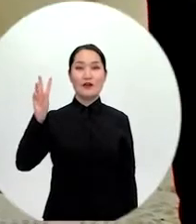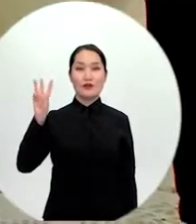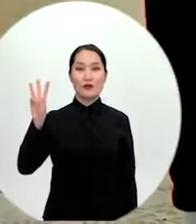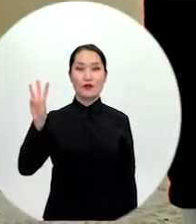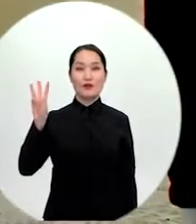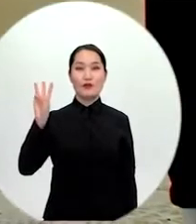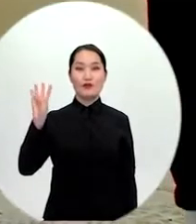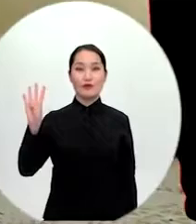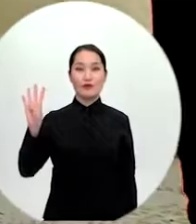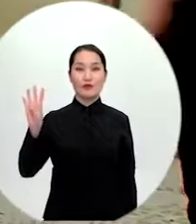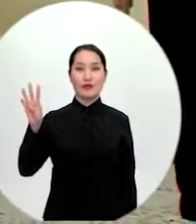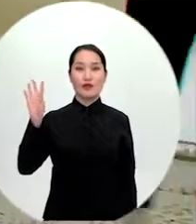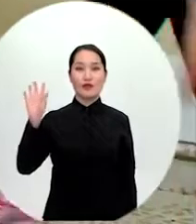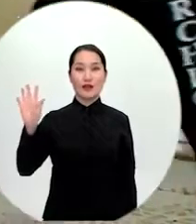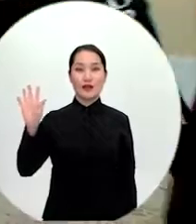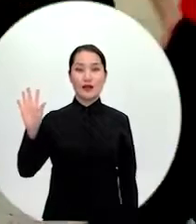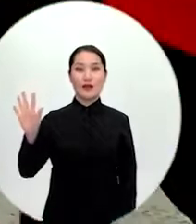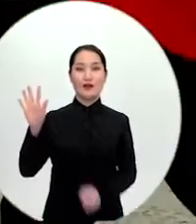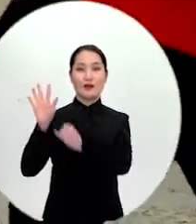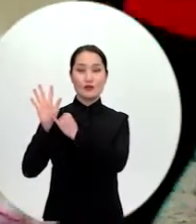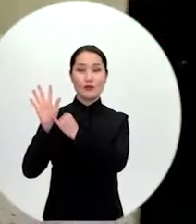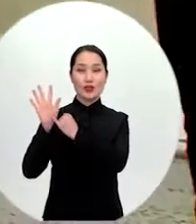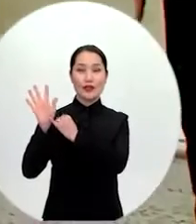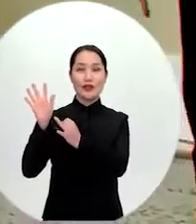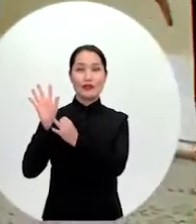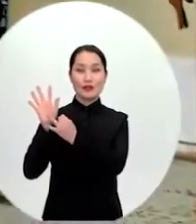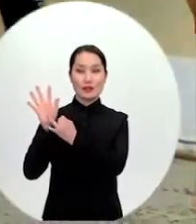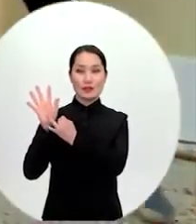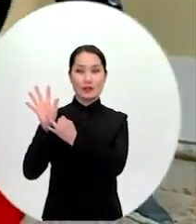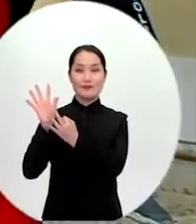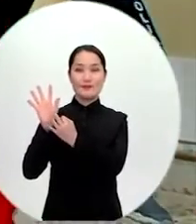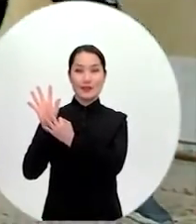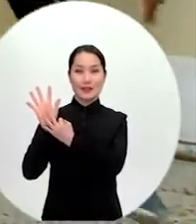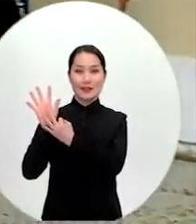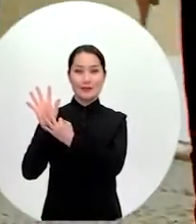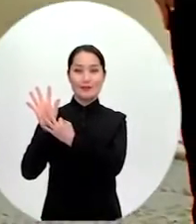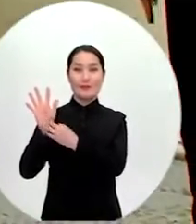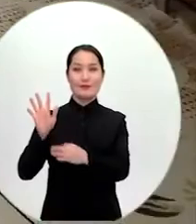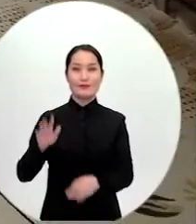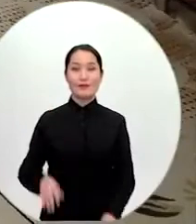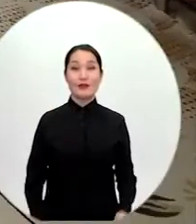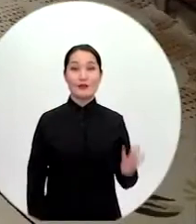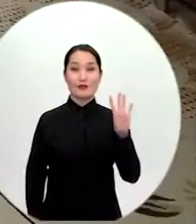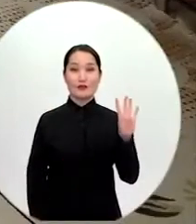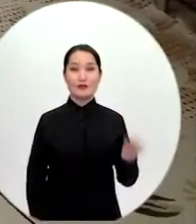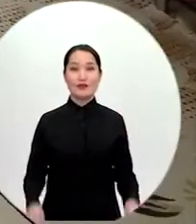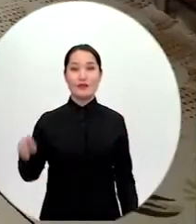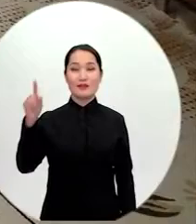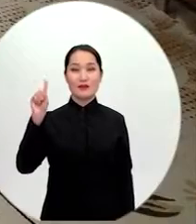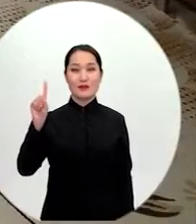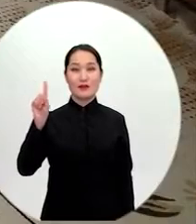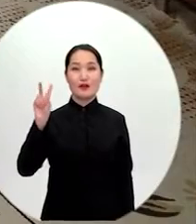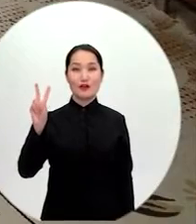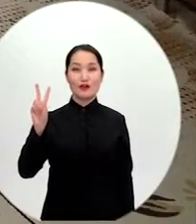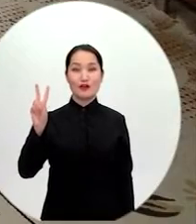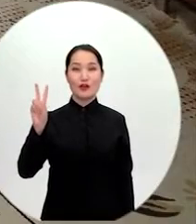2 3 4 5 6 7 8. 4-р 8 дод дасгал